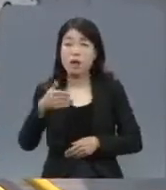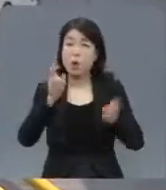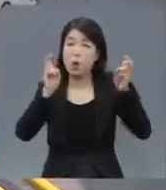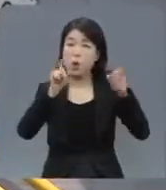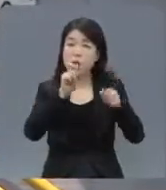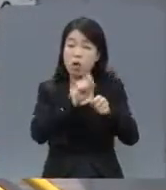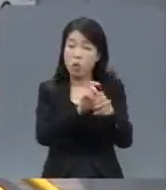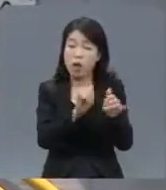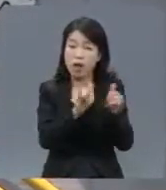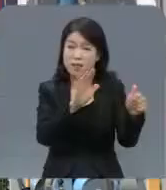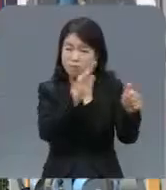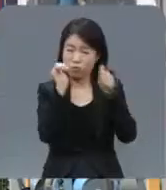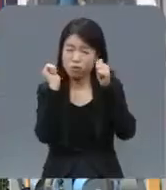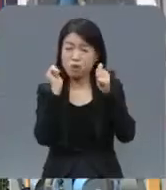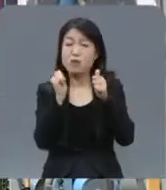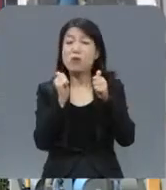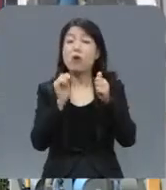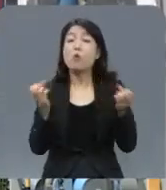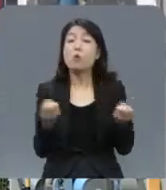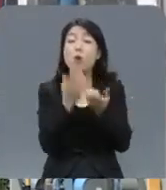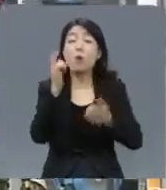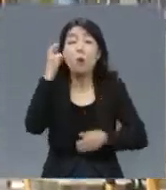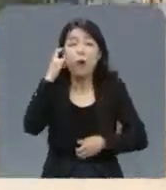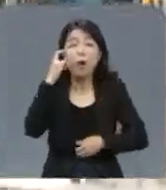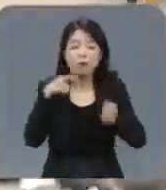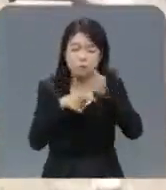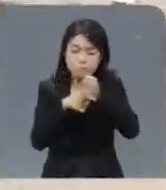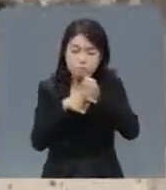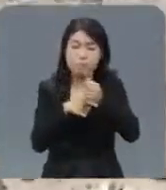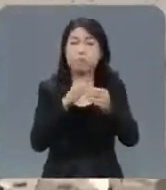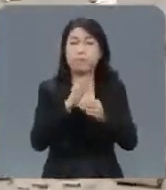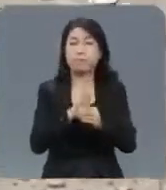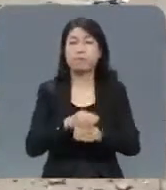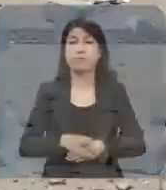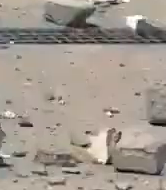관계자들을 상대로 정확한 폭발 원인을 조사 중입니다